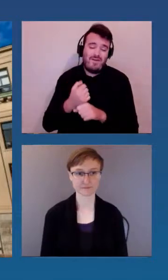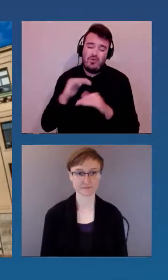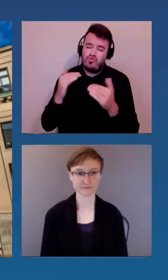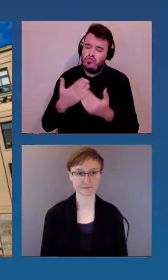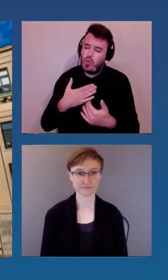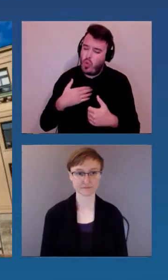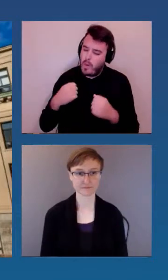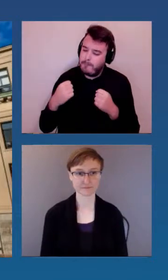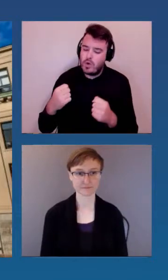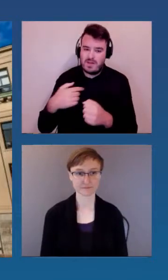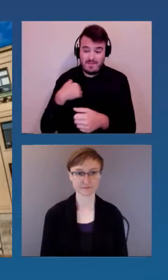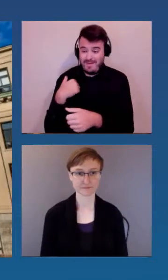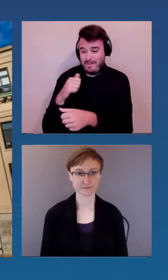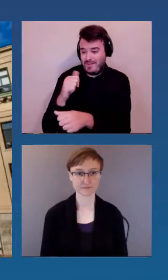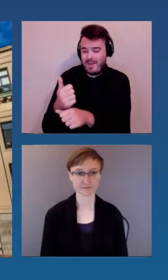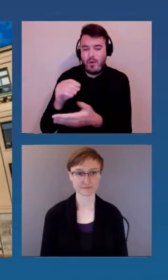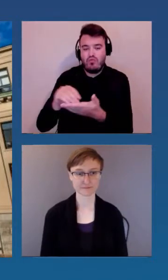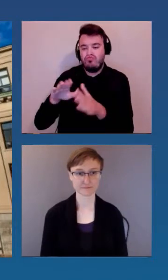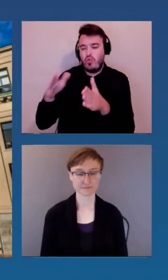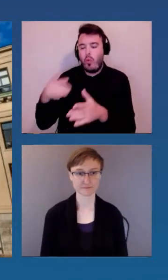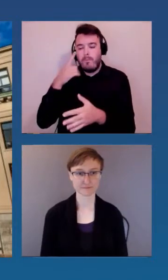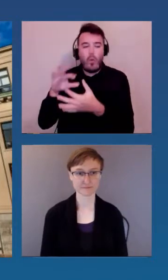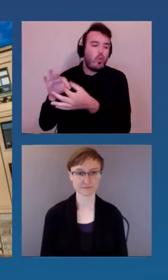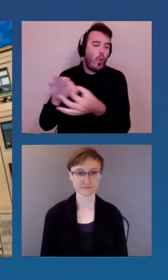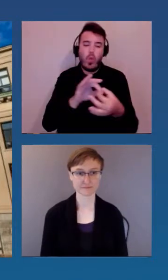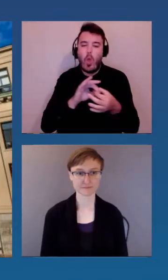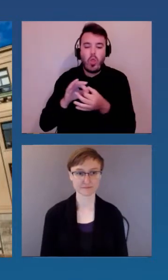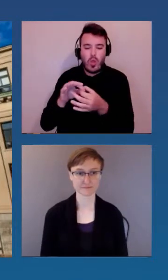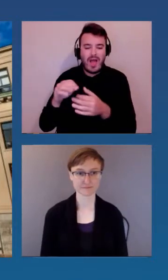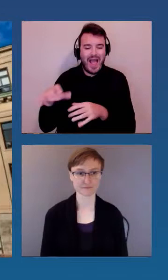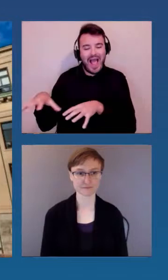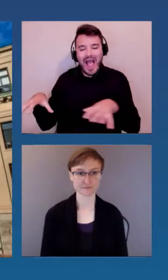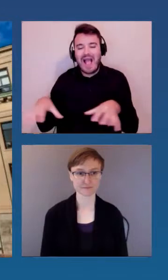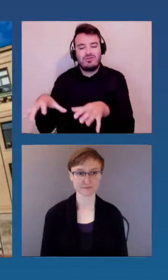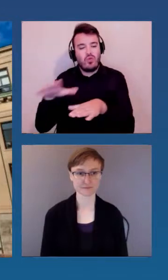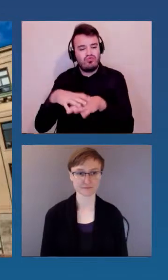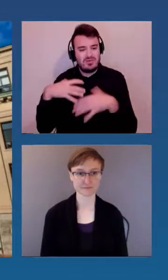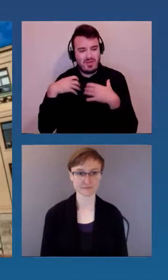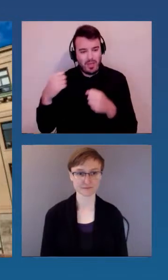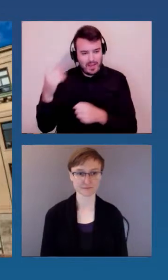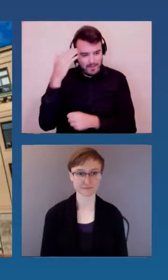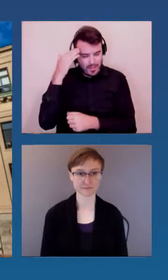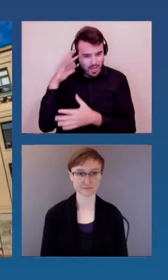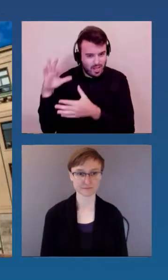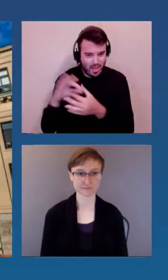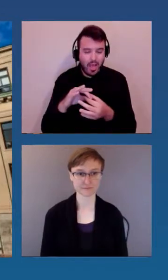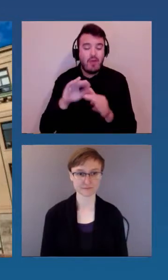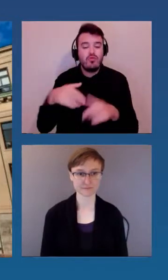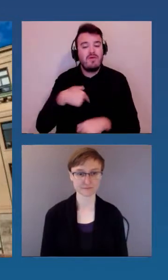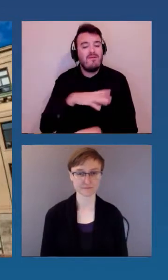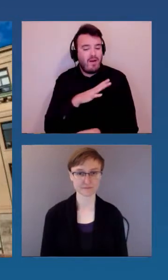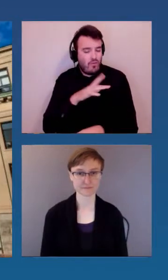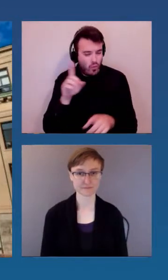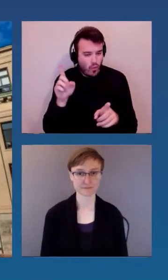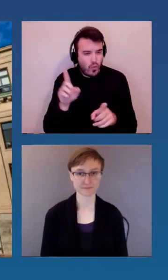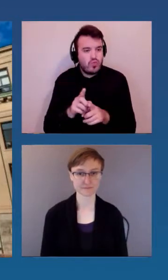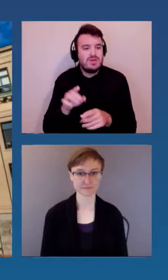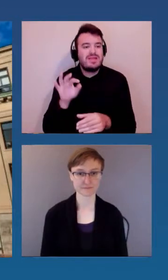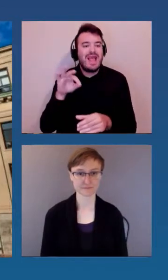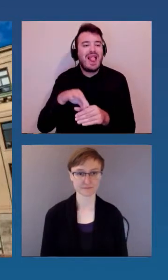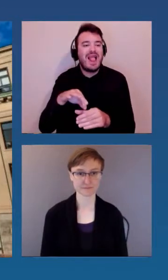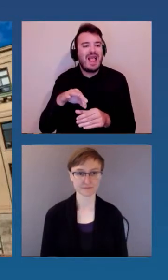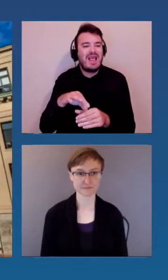les stages sont recommencés. Par-dessus tout ça, il y a des examens. C'est de la compréhension de certains étudiants qui ne peuvent pas non plus s'absenter pour cause de maladie. Donc, il y